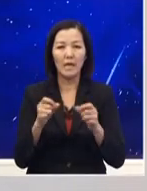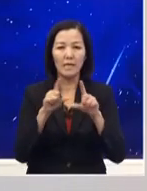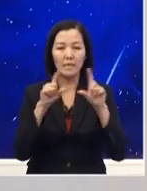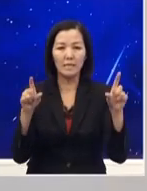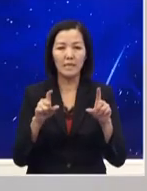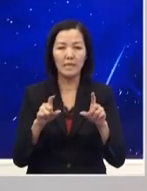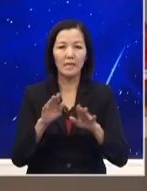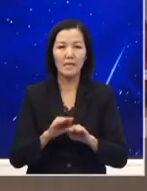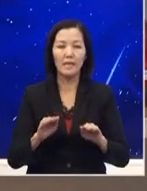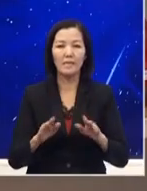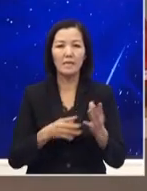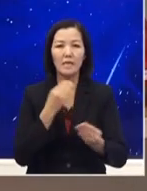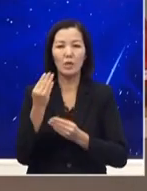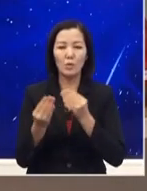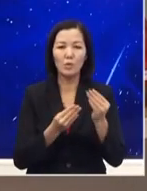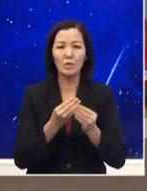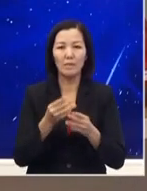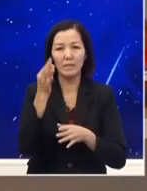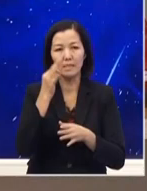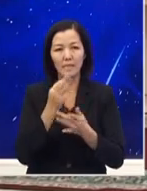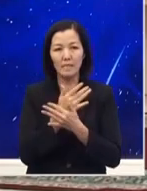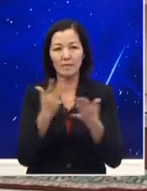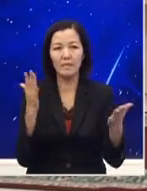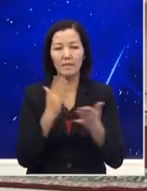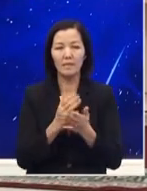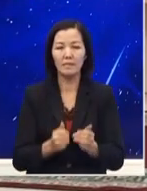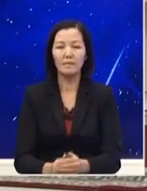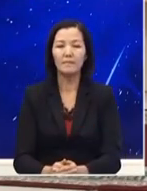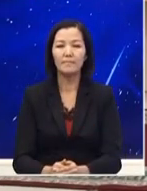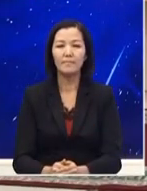здесь функционирует уголок с игрушками и сладостями.